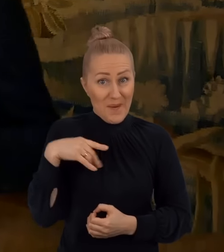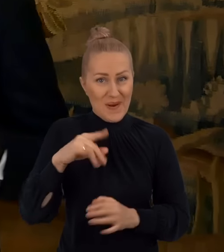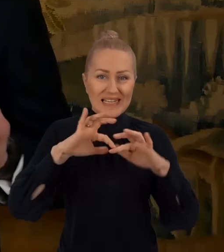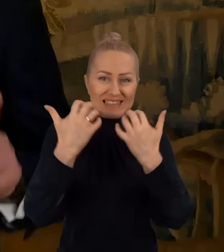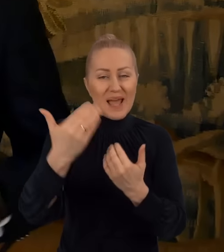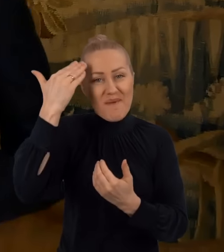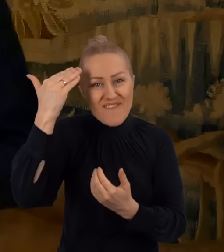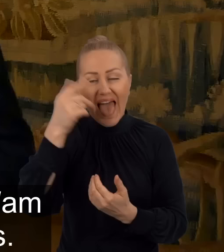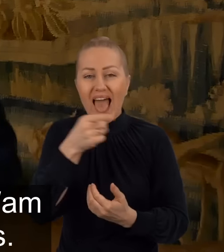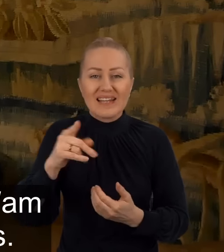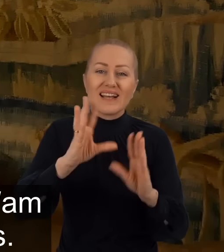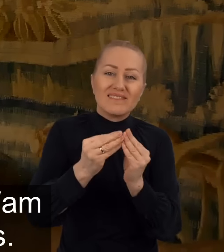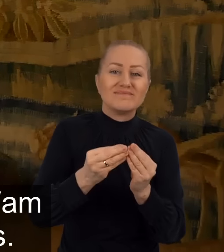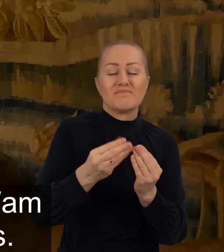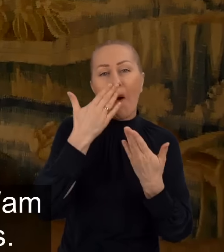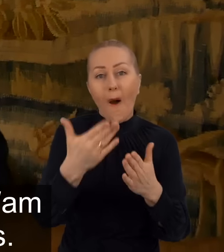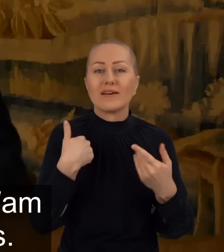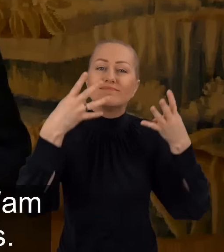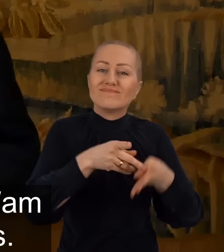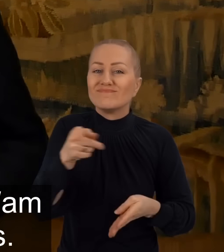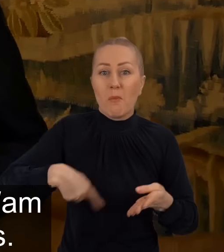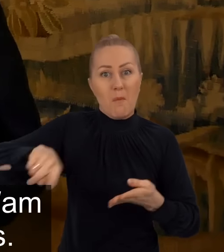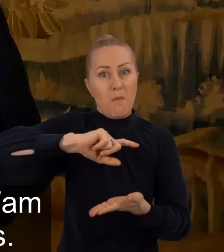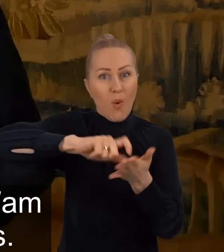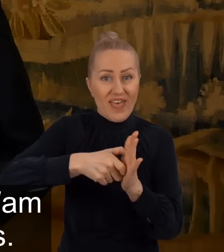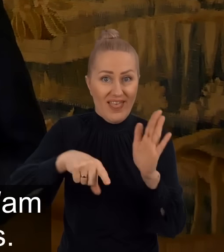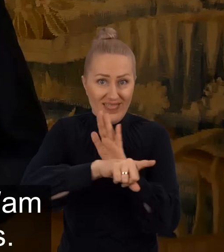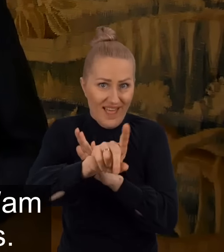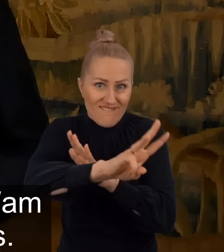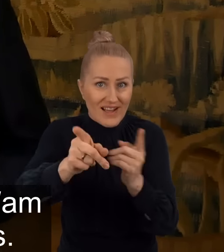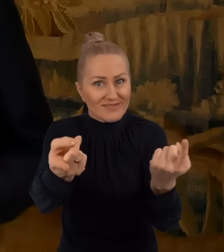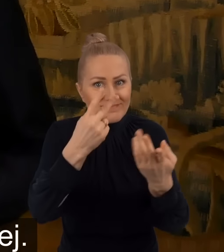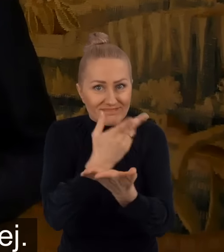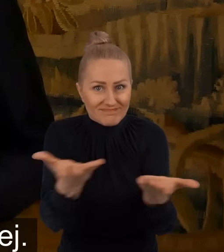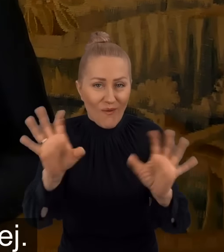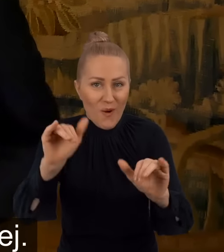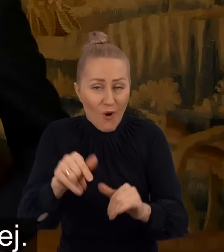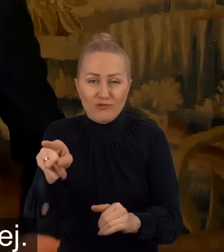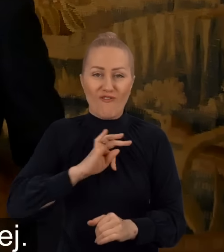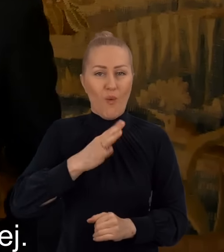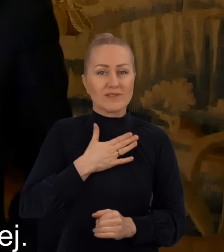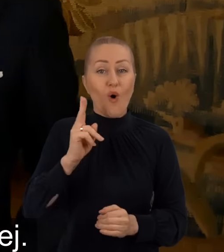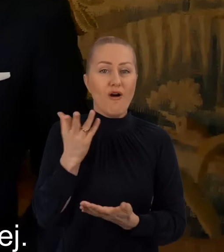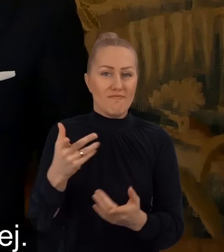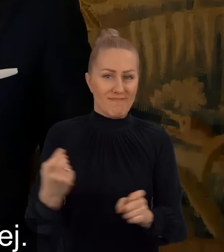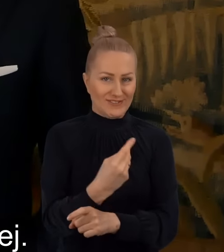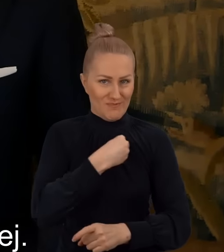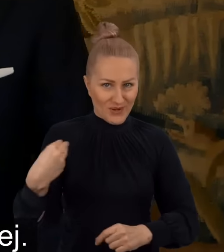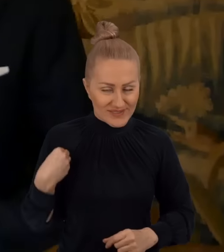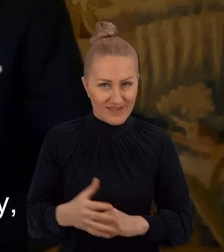naszego sejmowiedzowego podcastu, w którym pokazuję wam budynek, który należy do was. Jest własnością